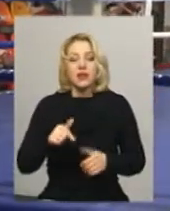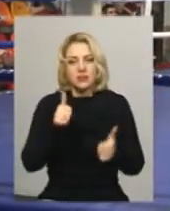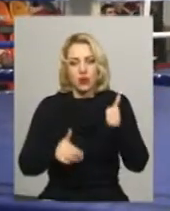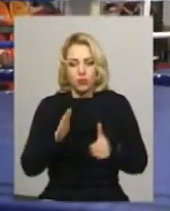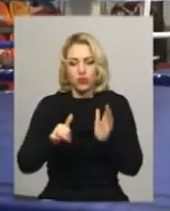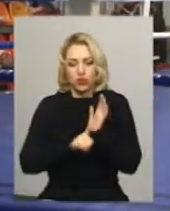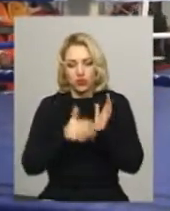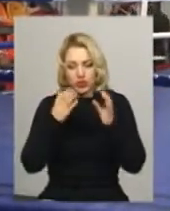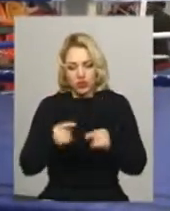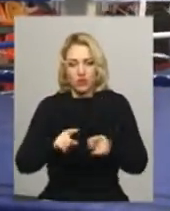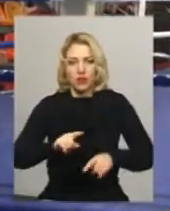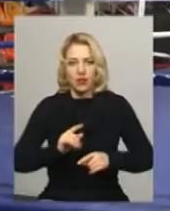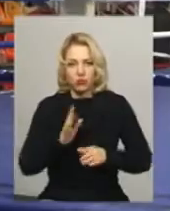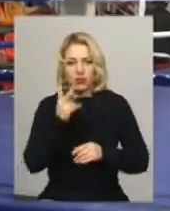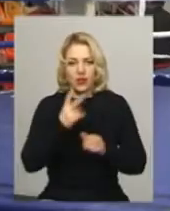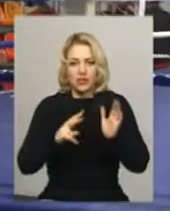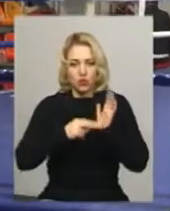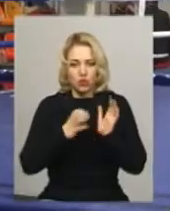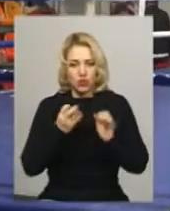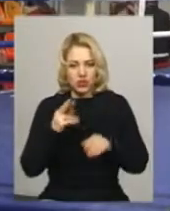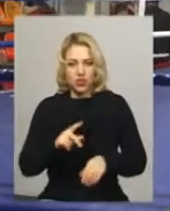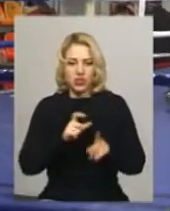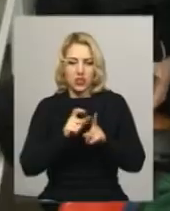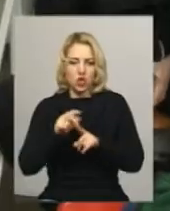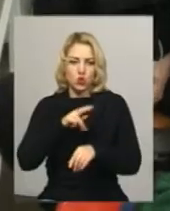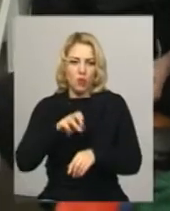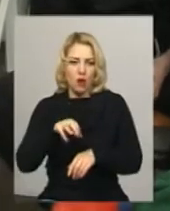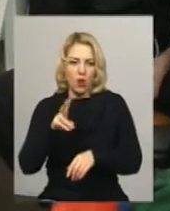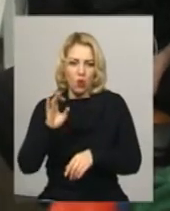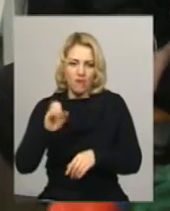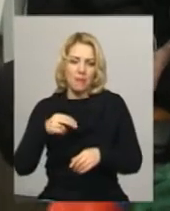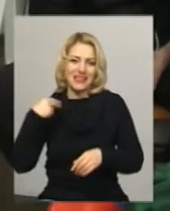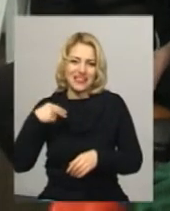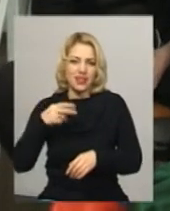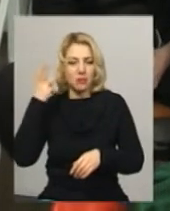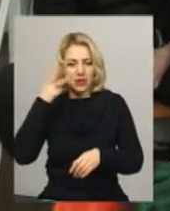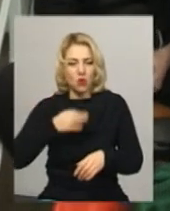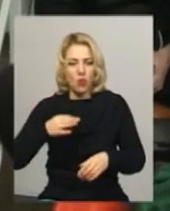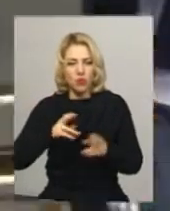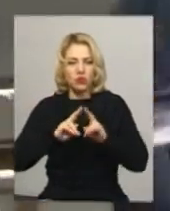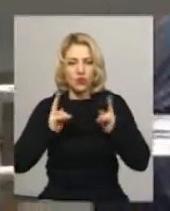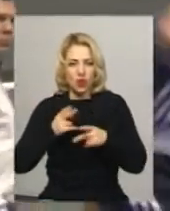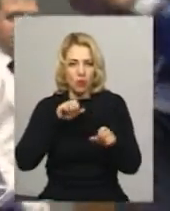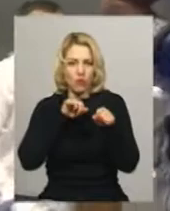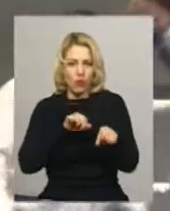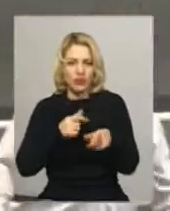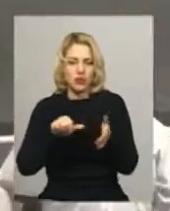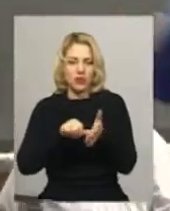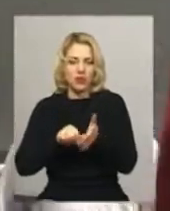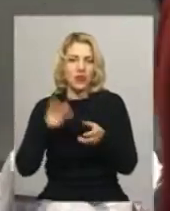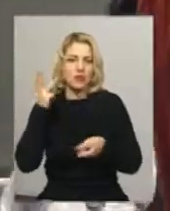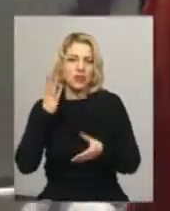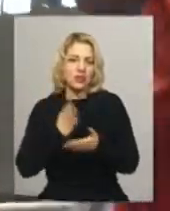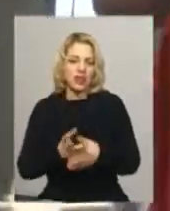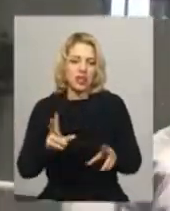6 днів. Фінальні бої відбудуться 27 січня. За словами Андрія Чумакова, президента Хмельницької обласної федерації боксу, у представників Хмельниччини є